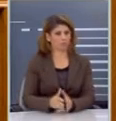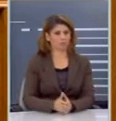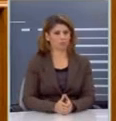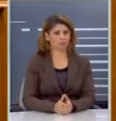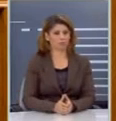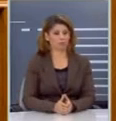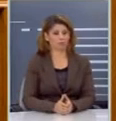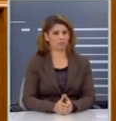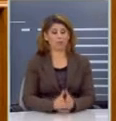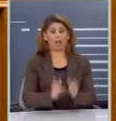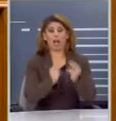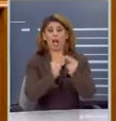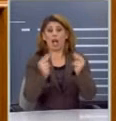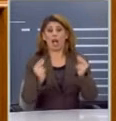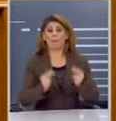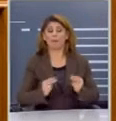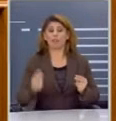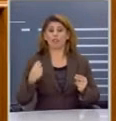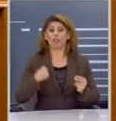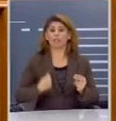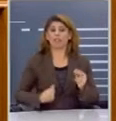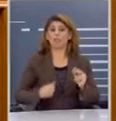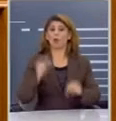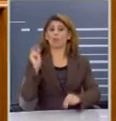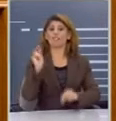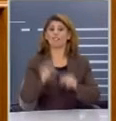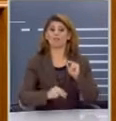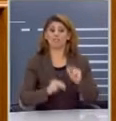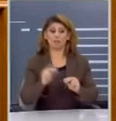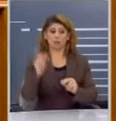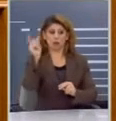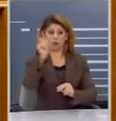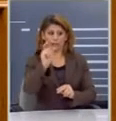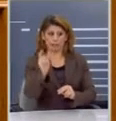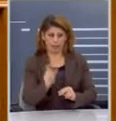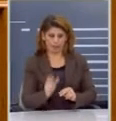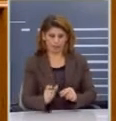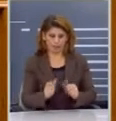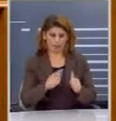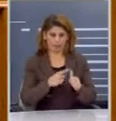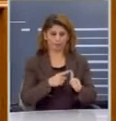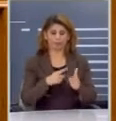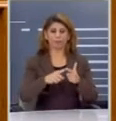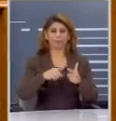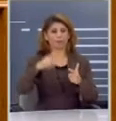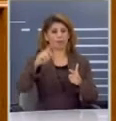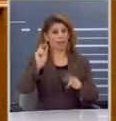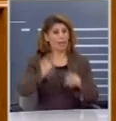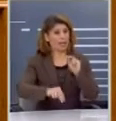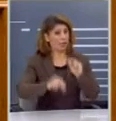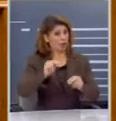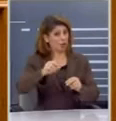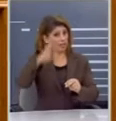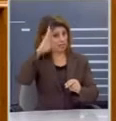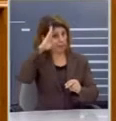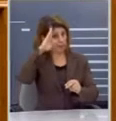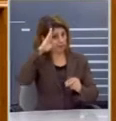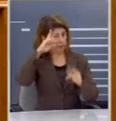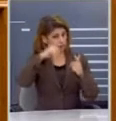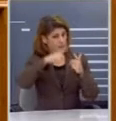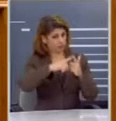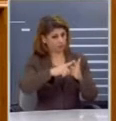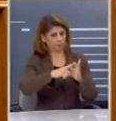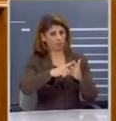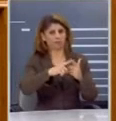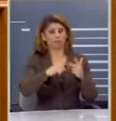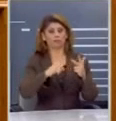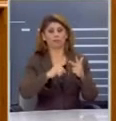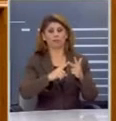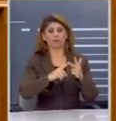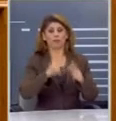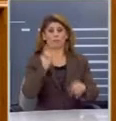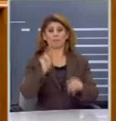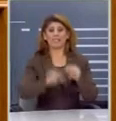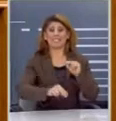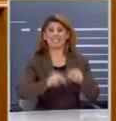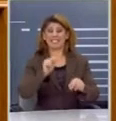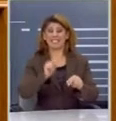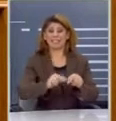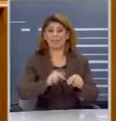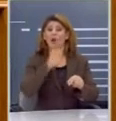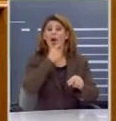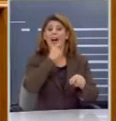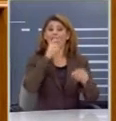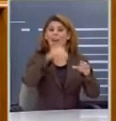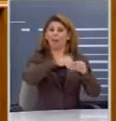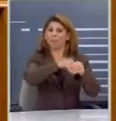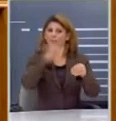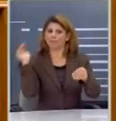αποτέλεσμα του δημοσιοψηφίσματος στην Ιταλία, οι εκλογές στις ΗΠΑ, η ψήφος υπέρ του Brexit στη